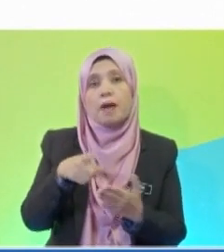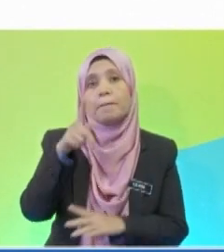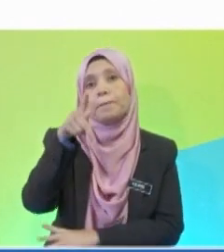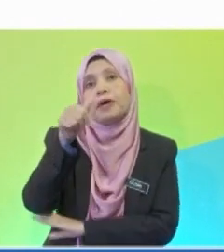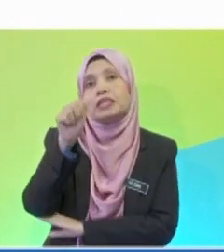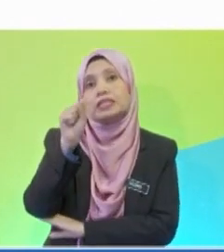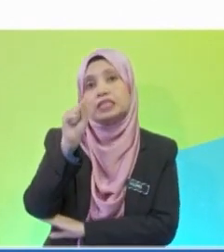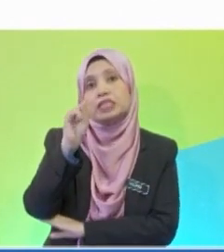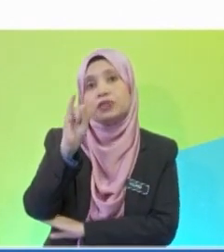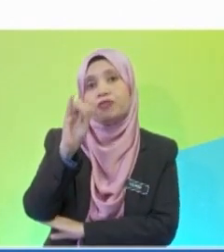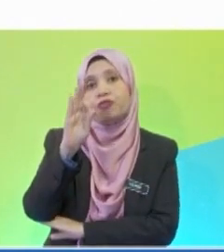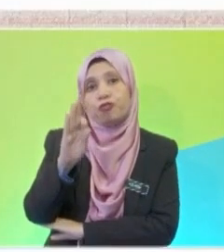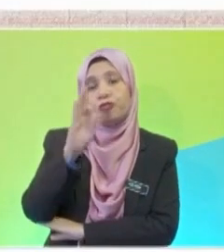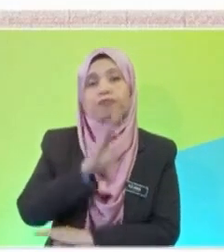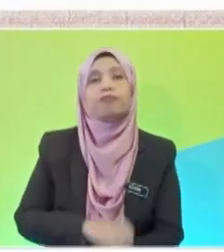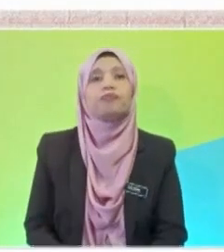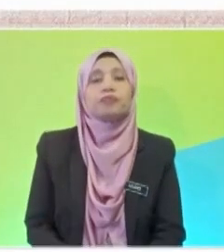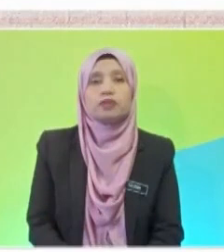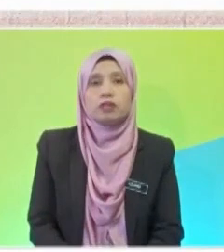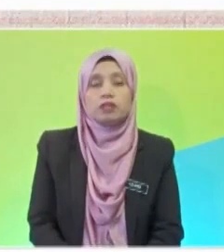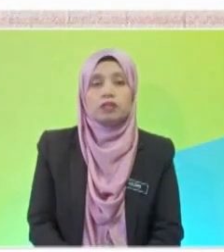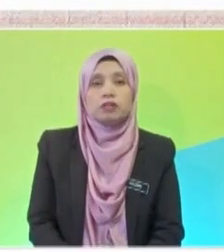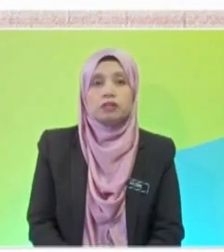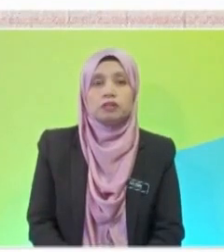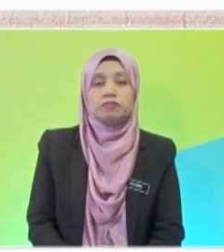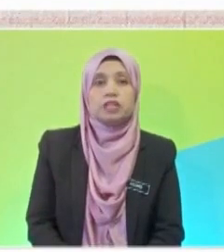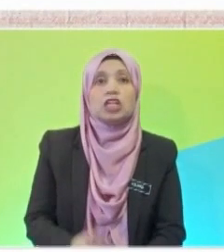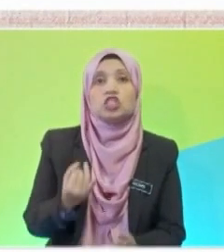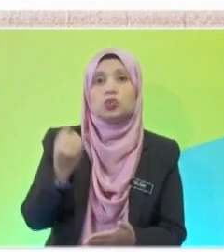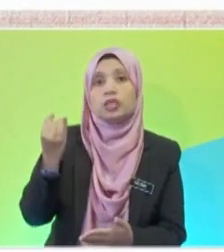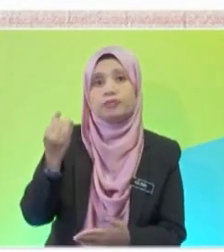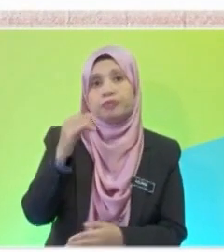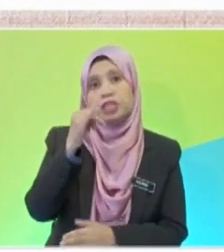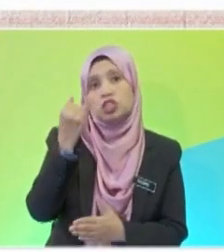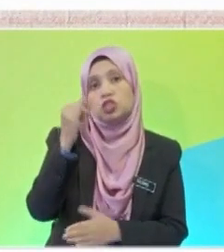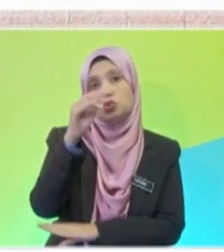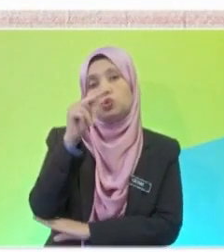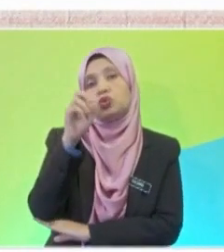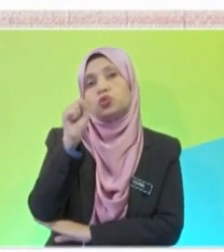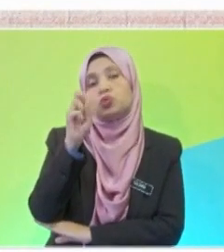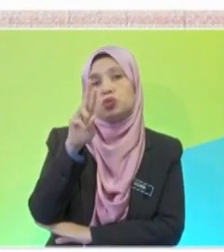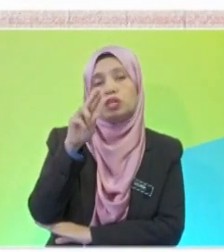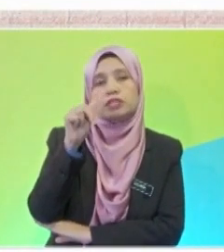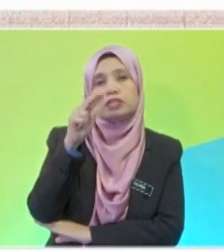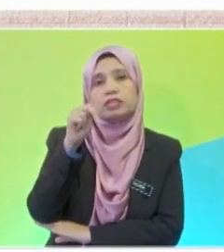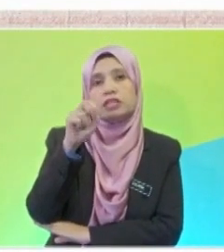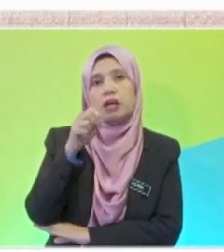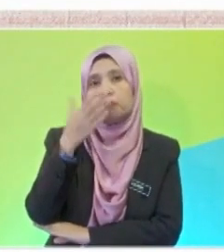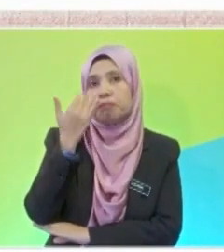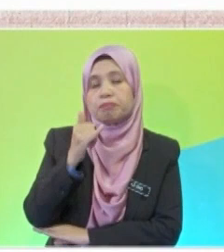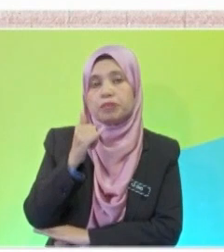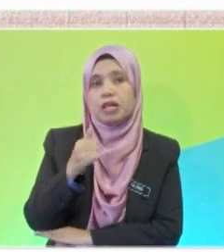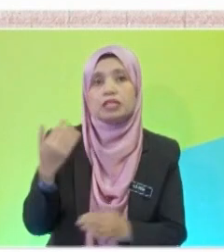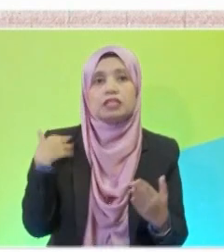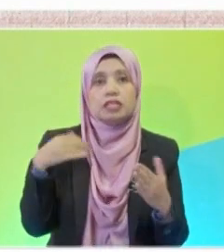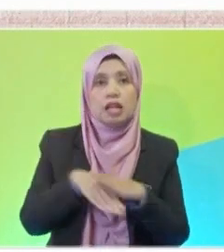ini. Okey, murid-murid semua. Seterusnya, insurans. Kenapa pula cikgu letak anak panah insurans ni? Mm-hmm. Ada dalam maklumat tambahan.